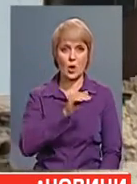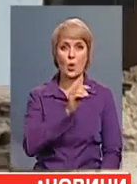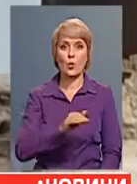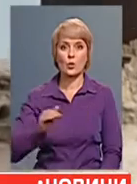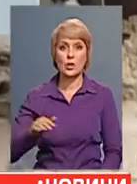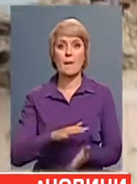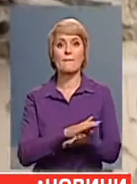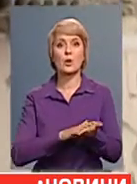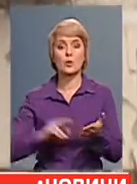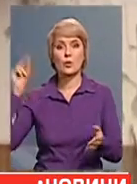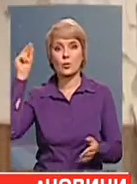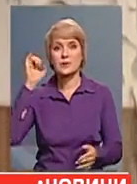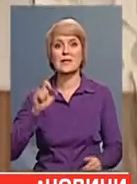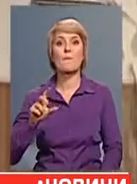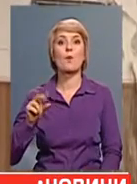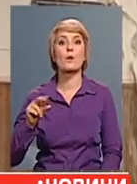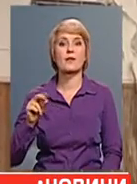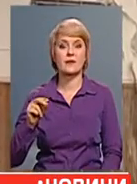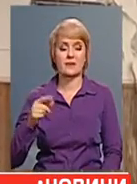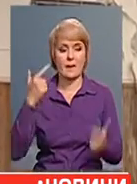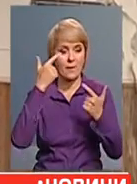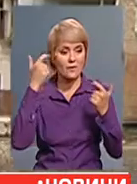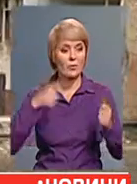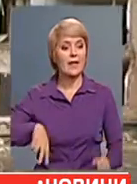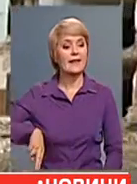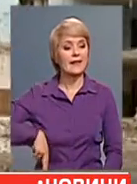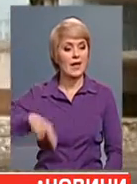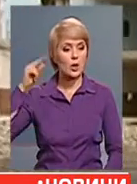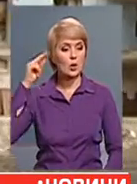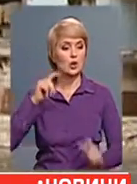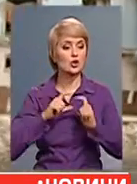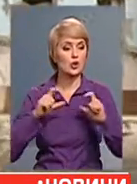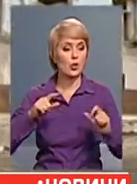з понеділка. Про це нам повідомив директор школи номер